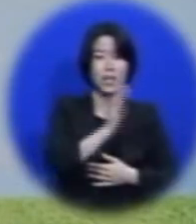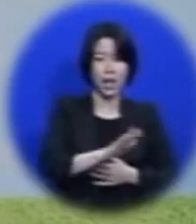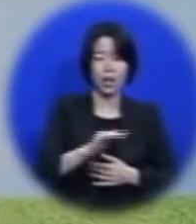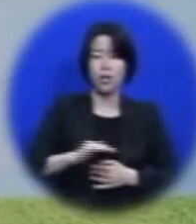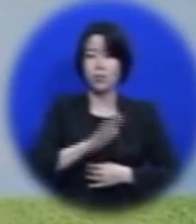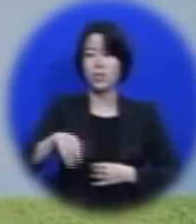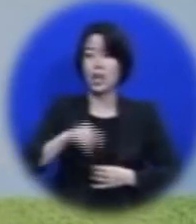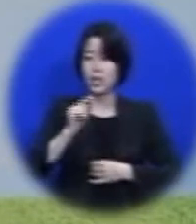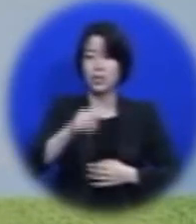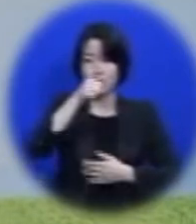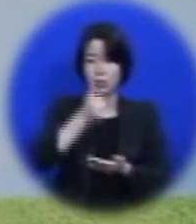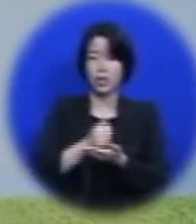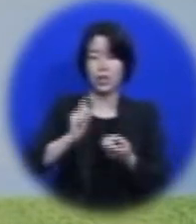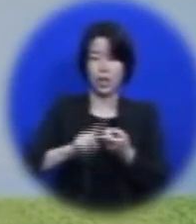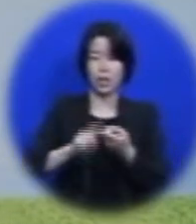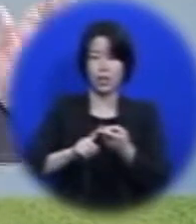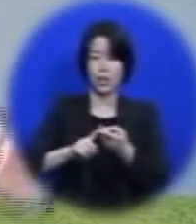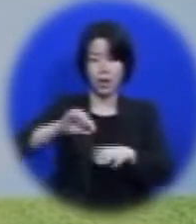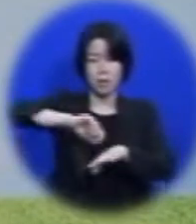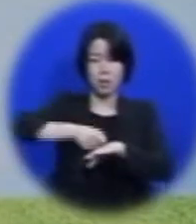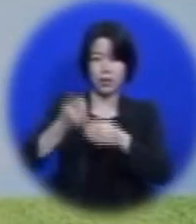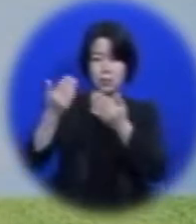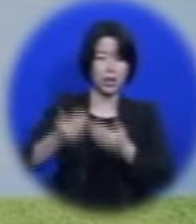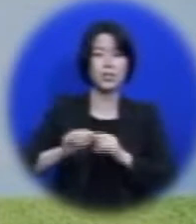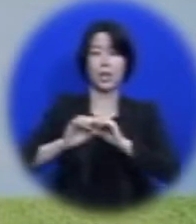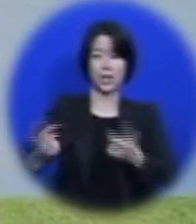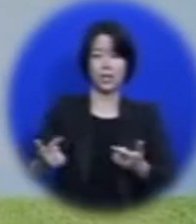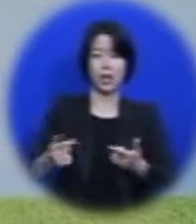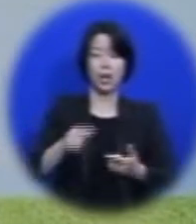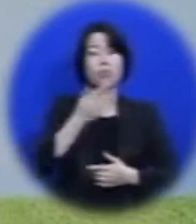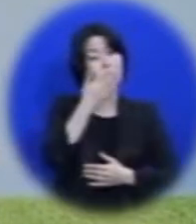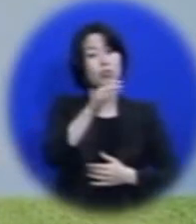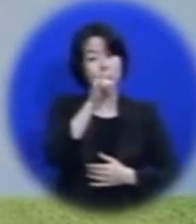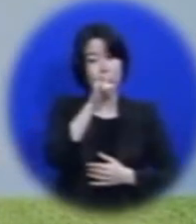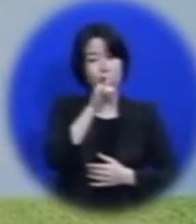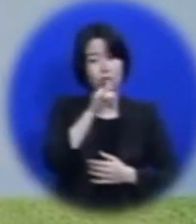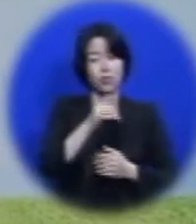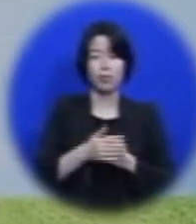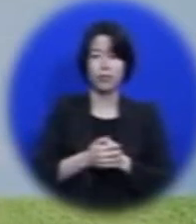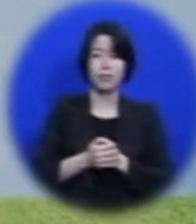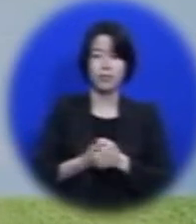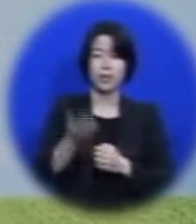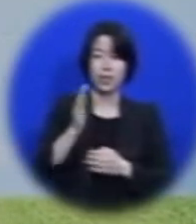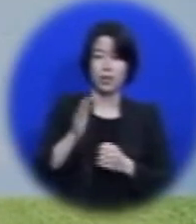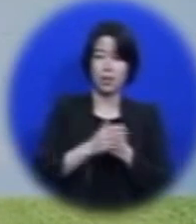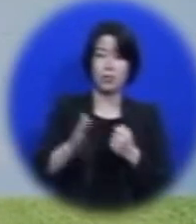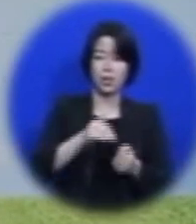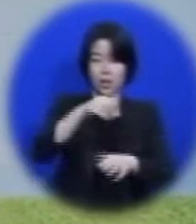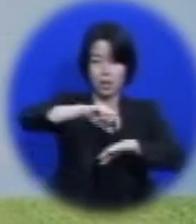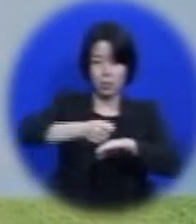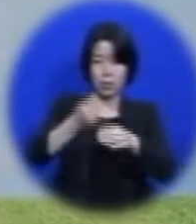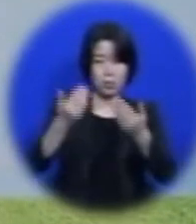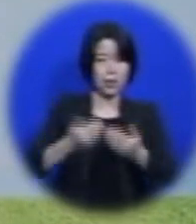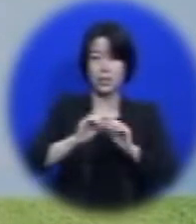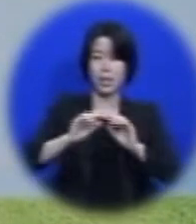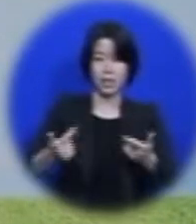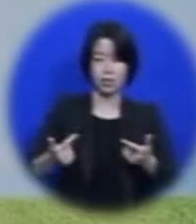우리가 그 죄에 대한 처벌은 받지 않겠다. 뭐 그럴 수 있는 거지요. 그래서 처벌을 받지